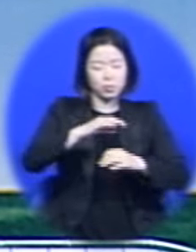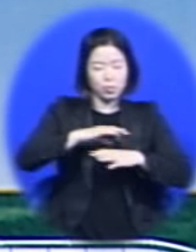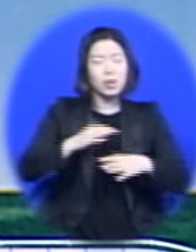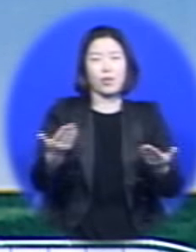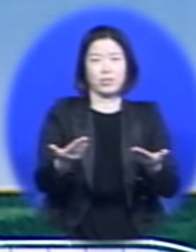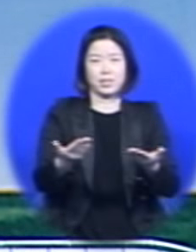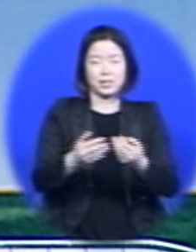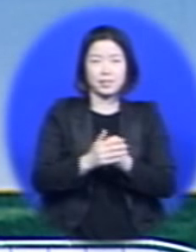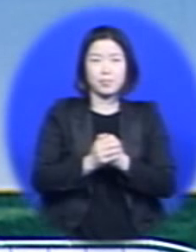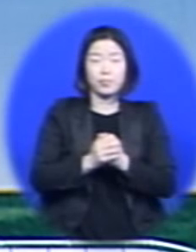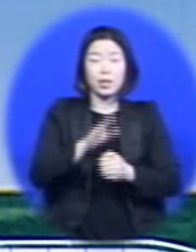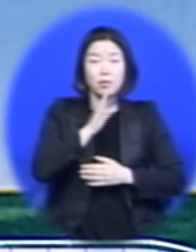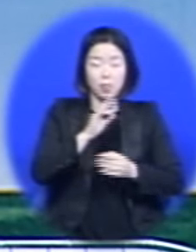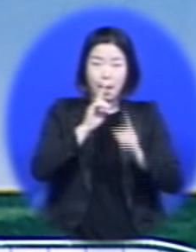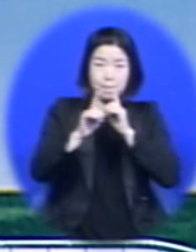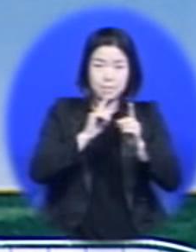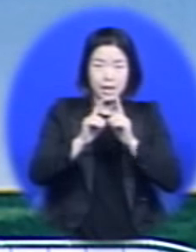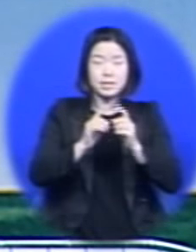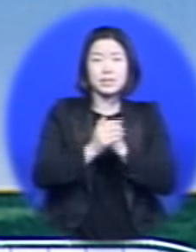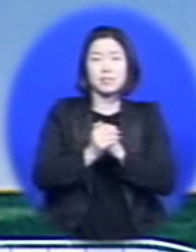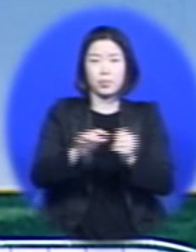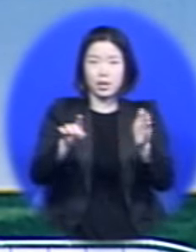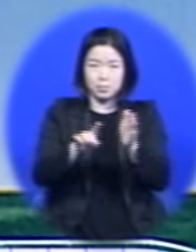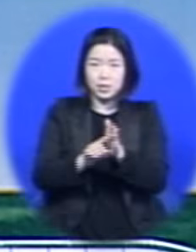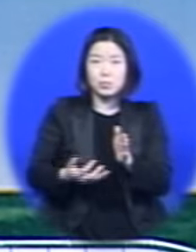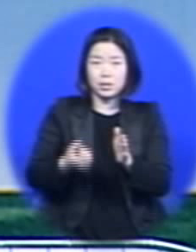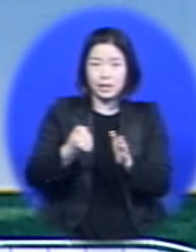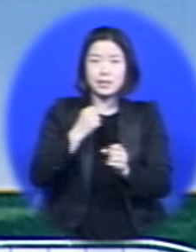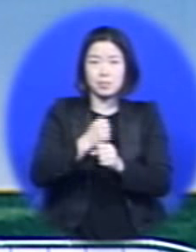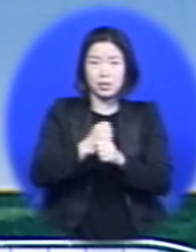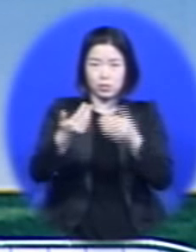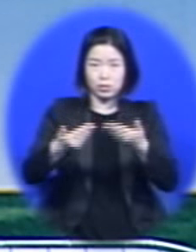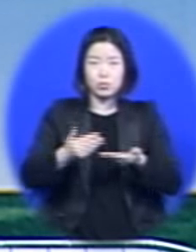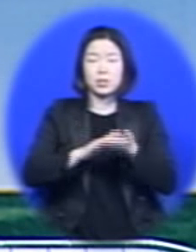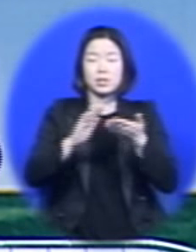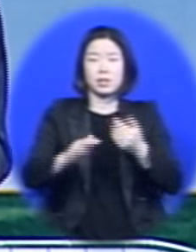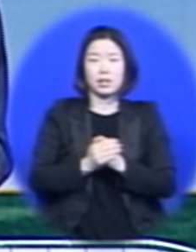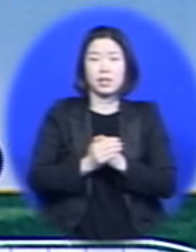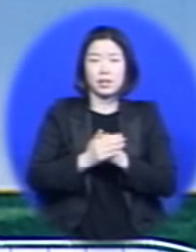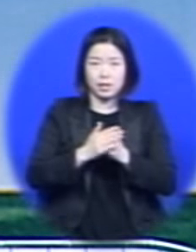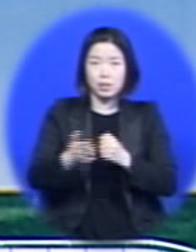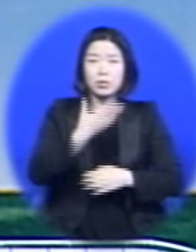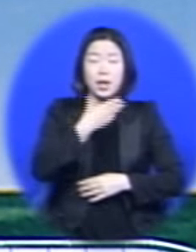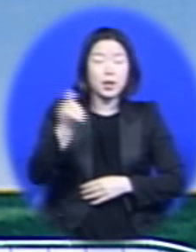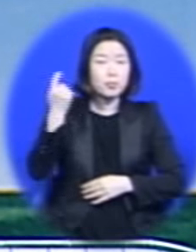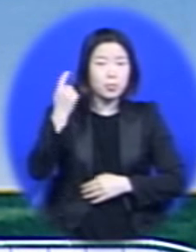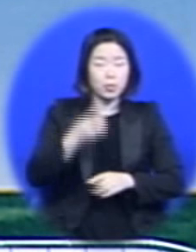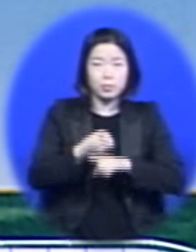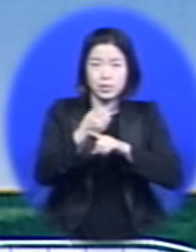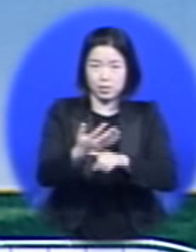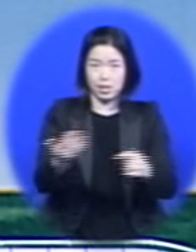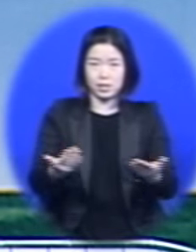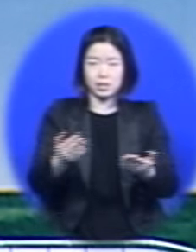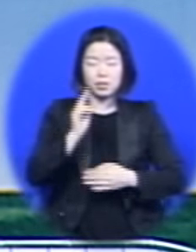일이잖아요. 네. 정말 말씀은 믿음을 갖게 해줍니다. 그러므로 복음을 전하는 일이 너무나